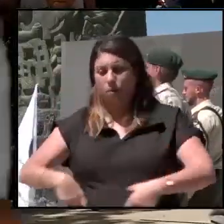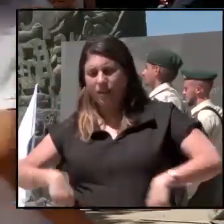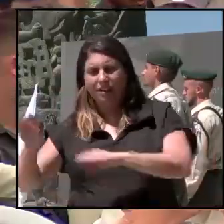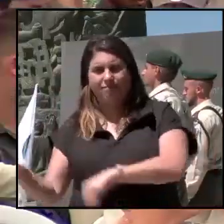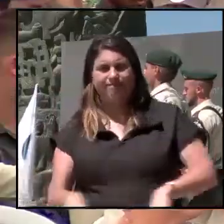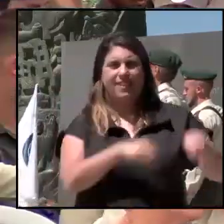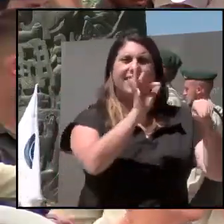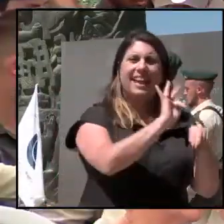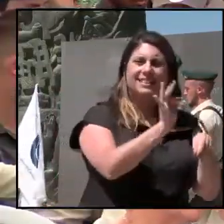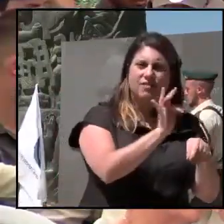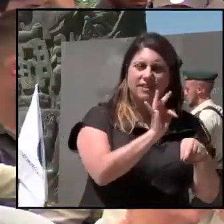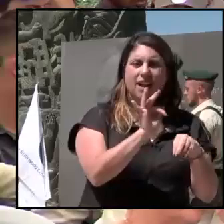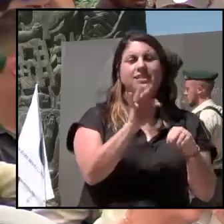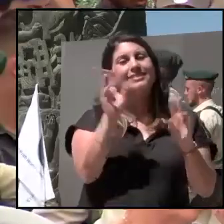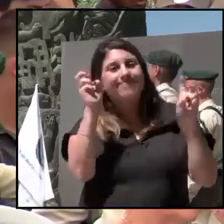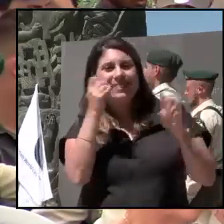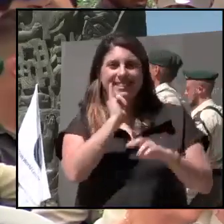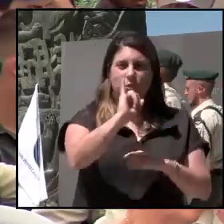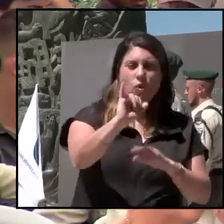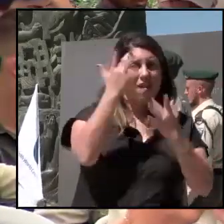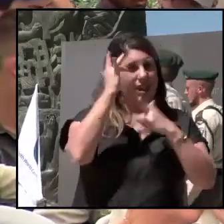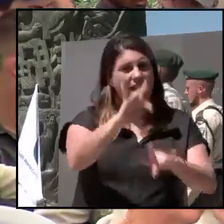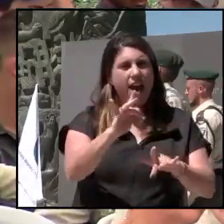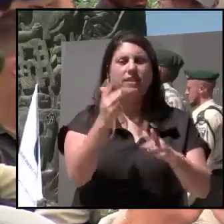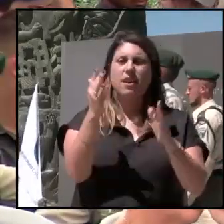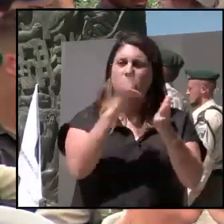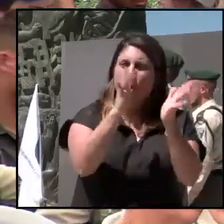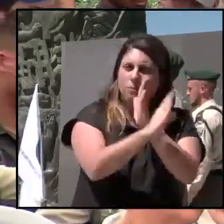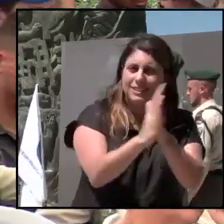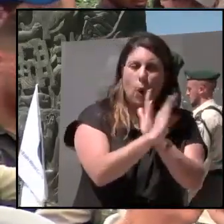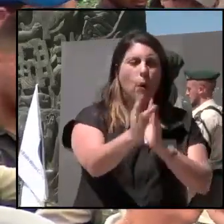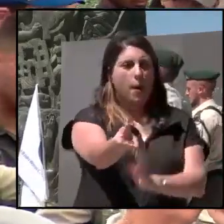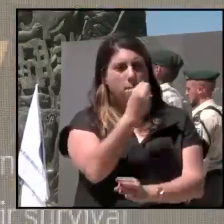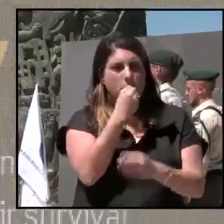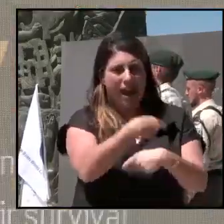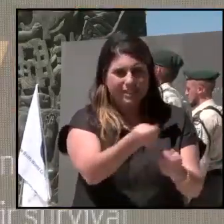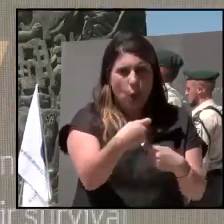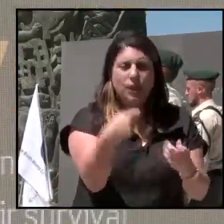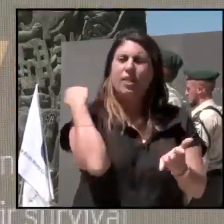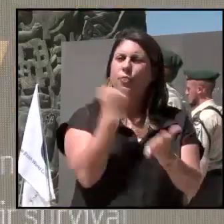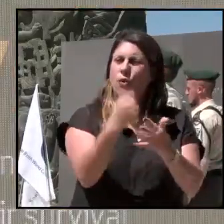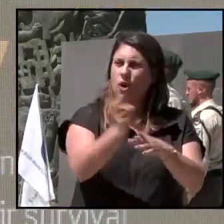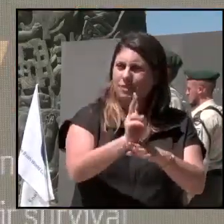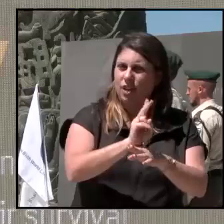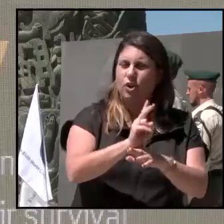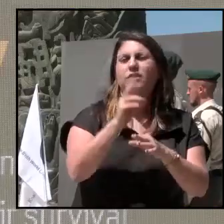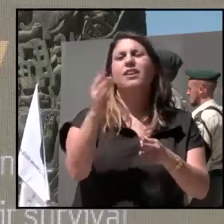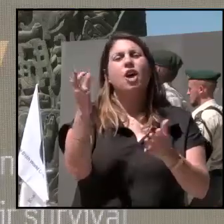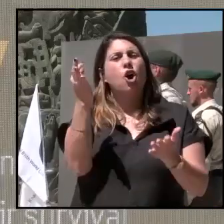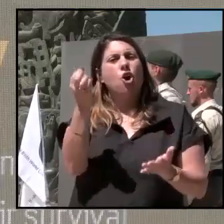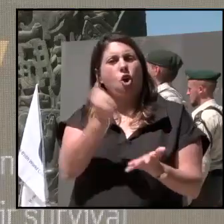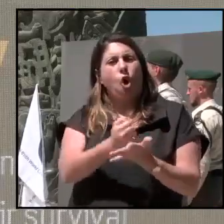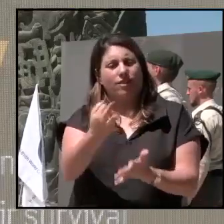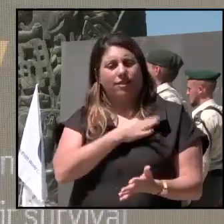לטרנסילבניה במסגרת הטיול ודאג להם למסתור, למזון, לתעודות מזויפות, ואת האות יקבל